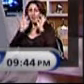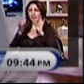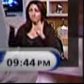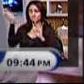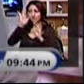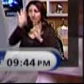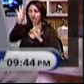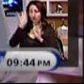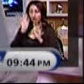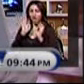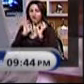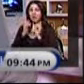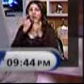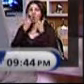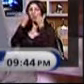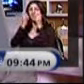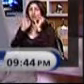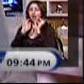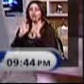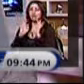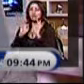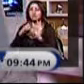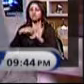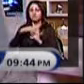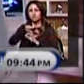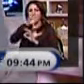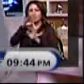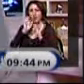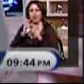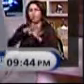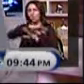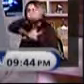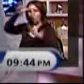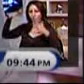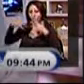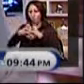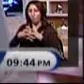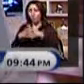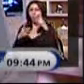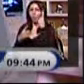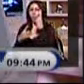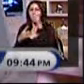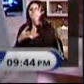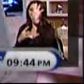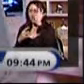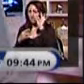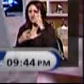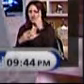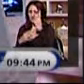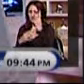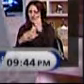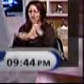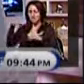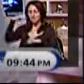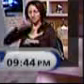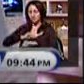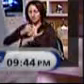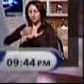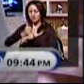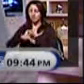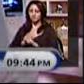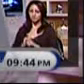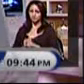اول دوره انهم يتحدوا حول المرشح. وانا شاركت في وشاركت في هذه المحاولات ولم